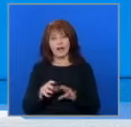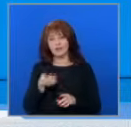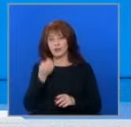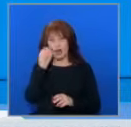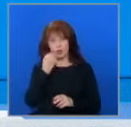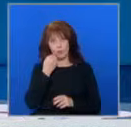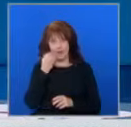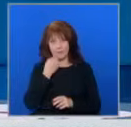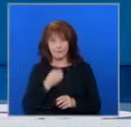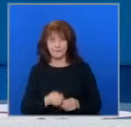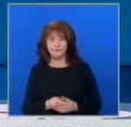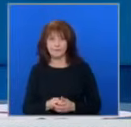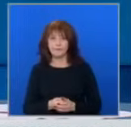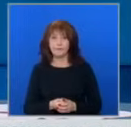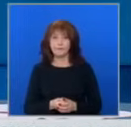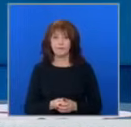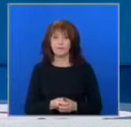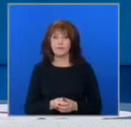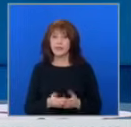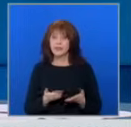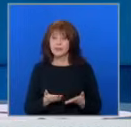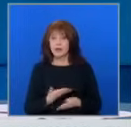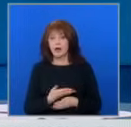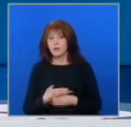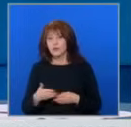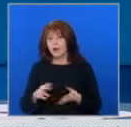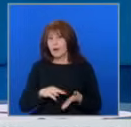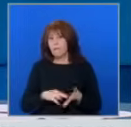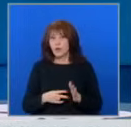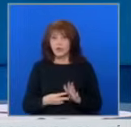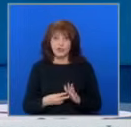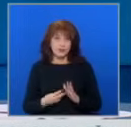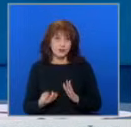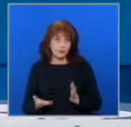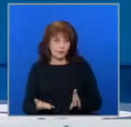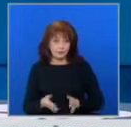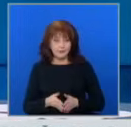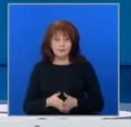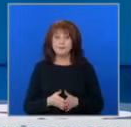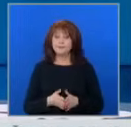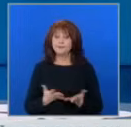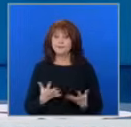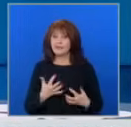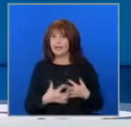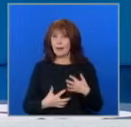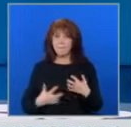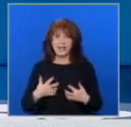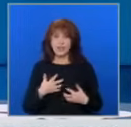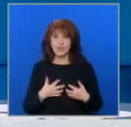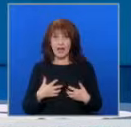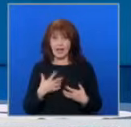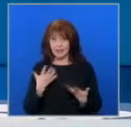той е добре. И сега продължаваме с политическата новина от нашата страна. Напрежението по